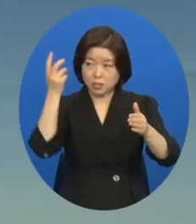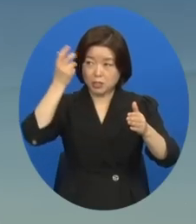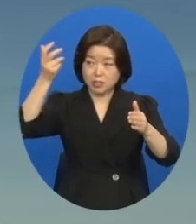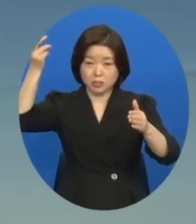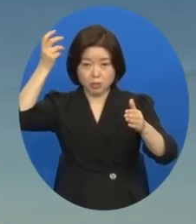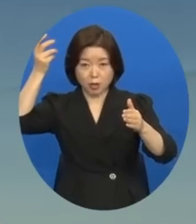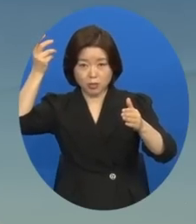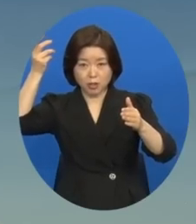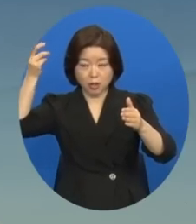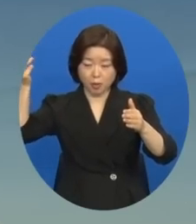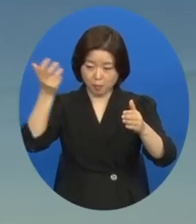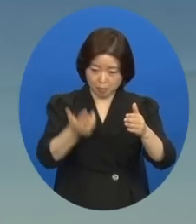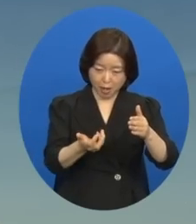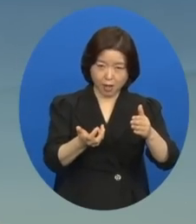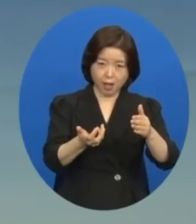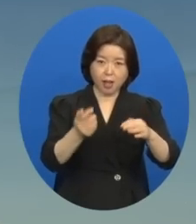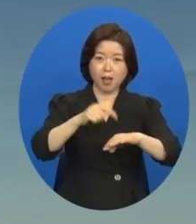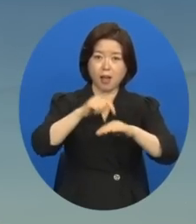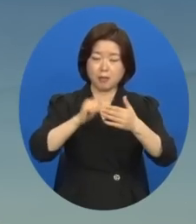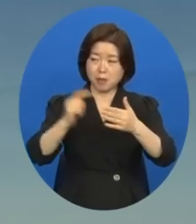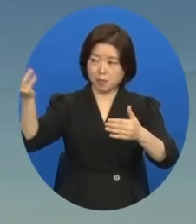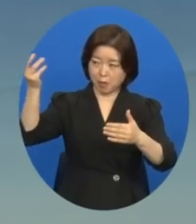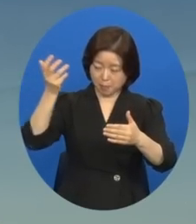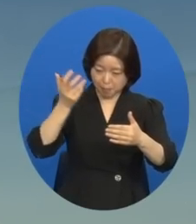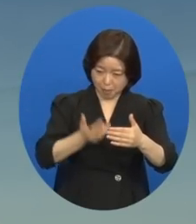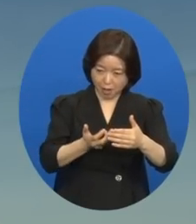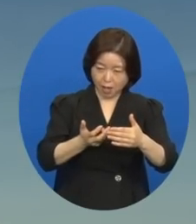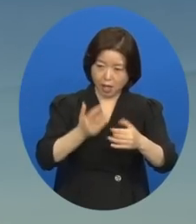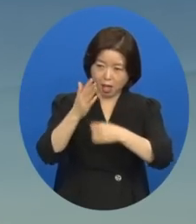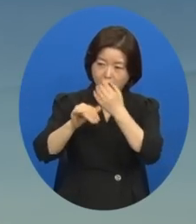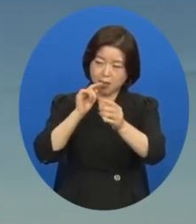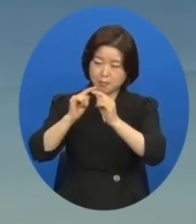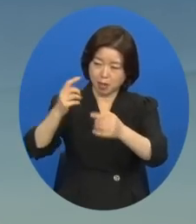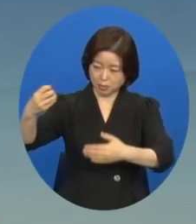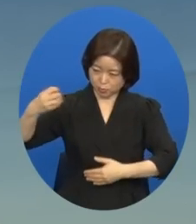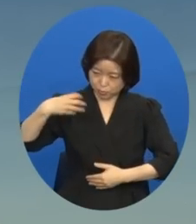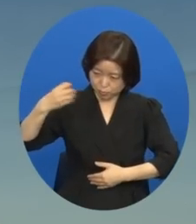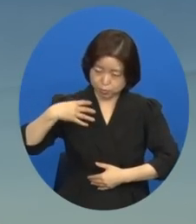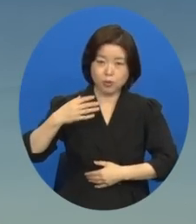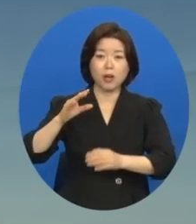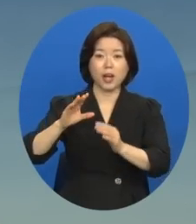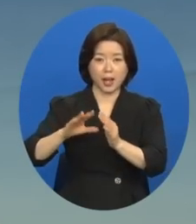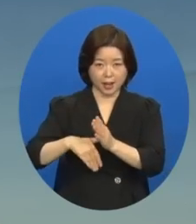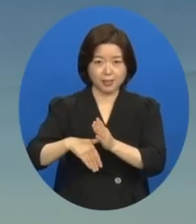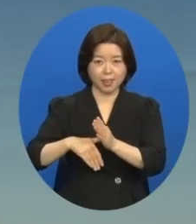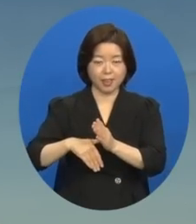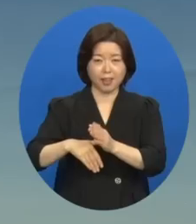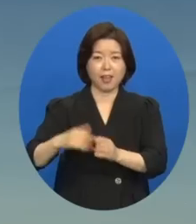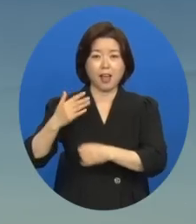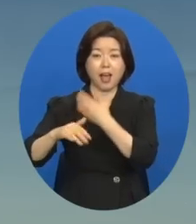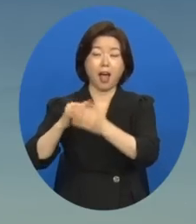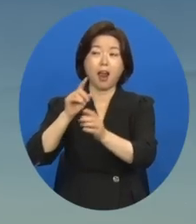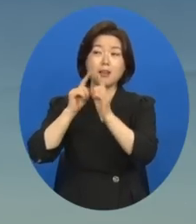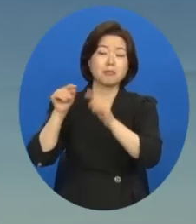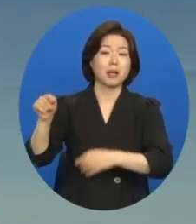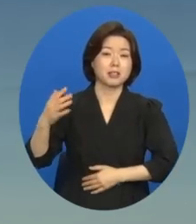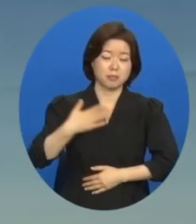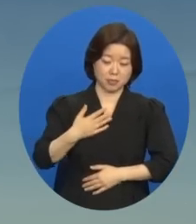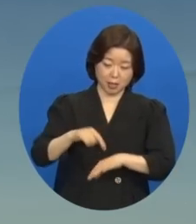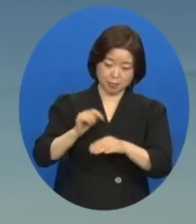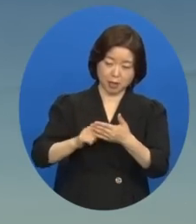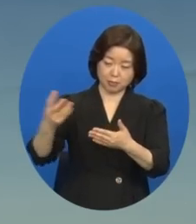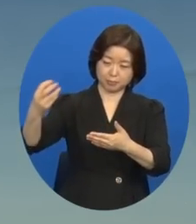성령께서 우리의 마음에 하나님의 말씀을 들려주실 때, 그 하나님의 말씀이 우리의 심령